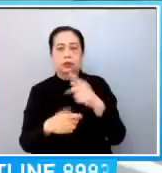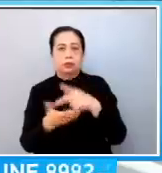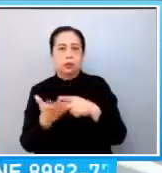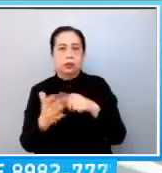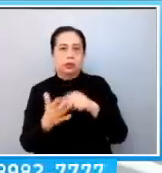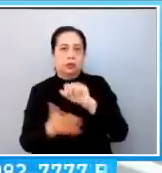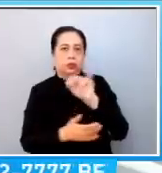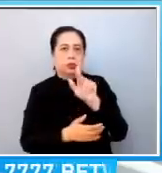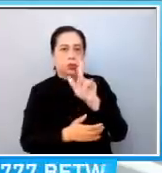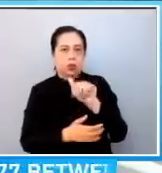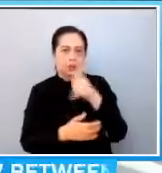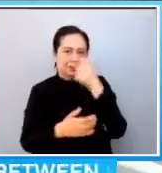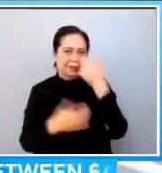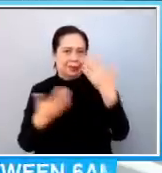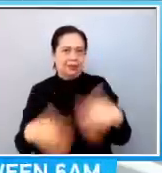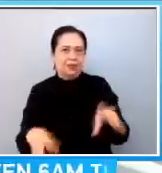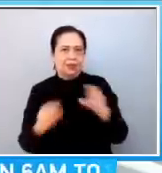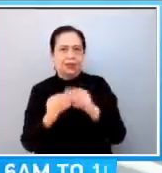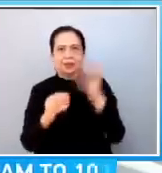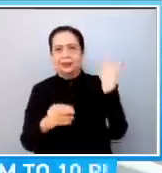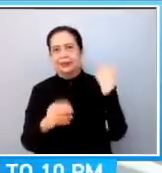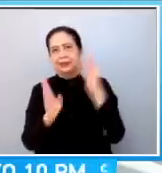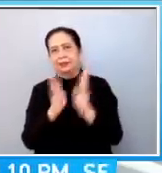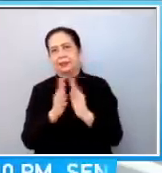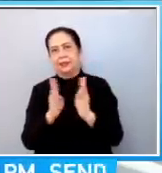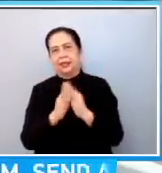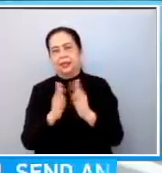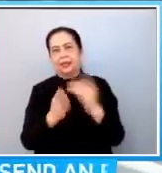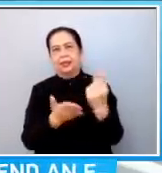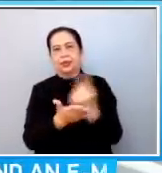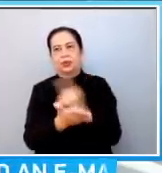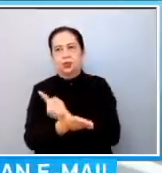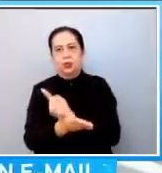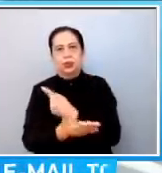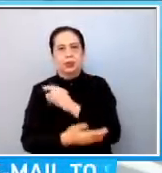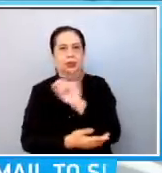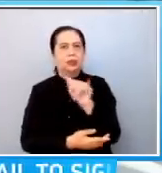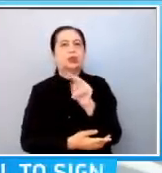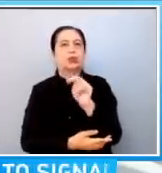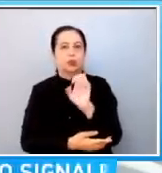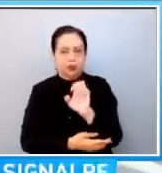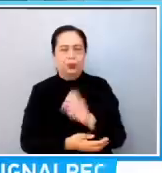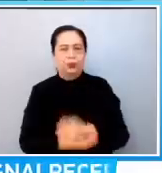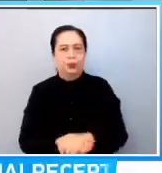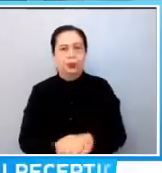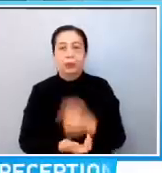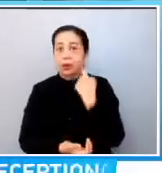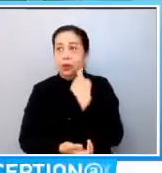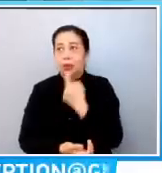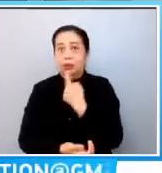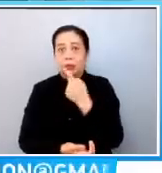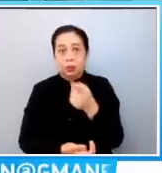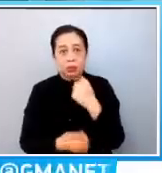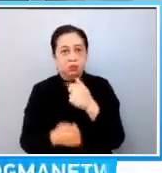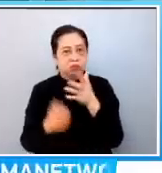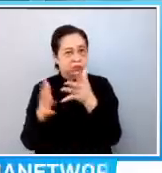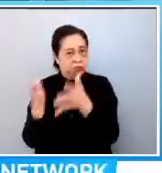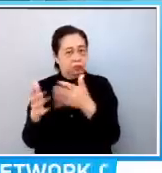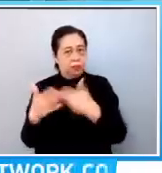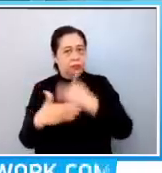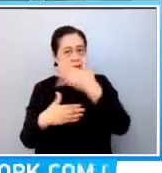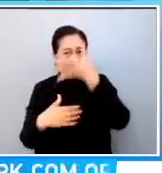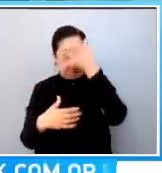tapos na yung kanilang last hearing nung last week of June, Raffy. Mm-hmm. Nabanggit po, Joseph, na ipapaubaya na sa susunod na